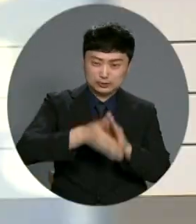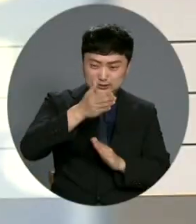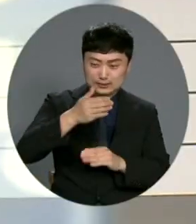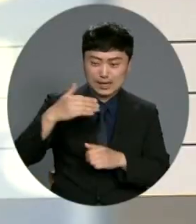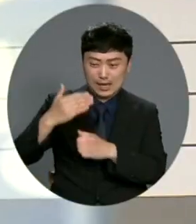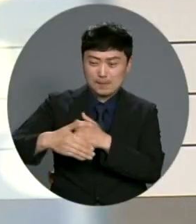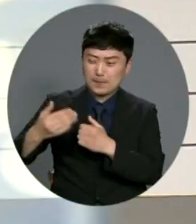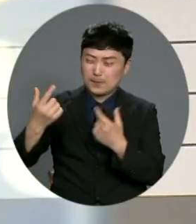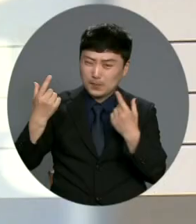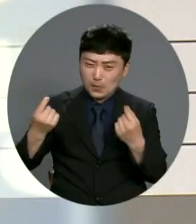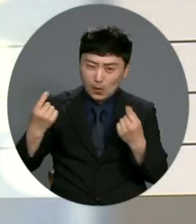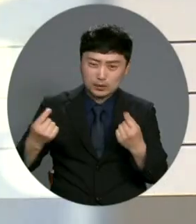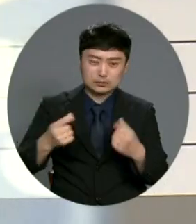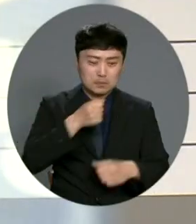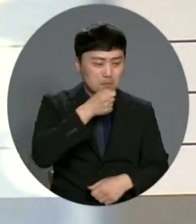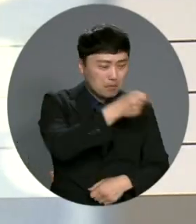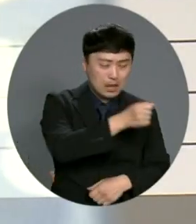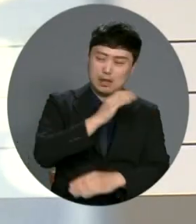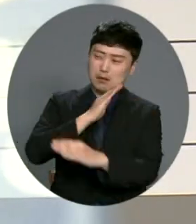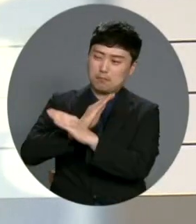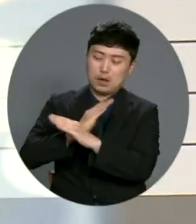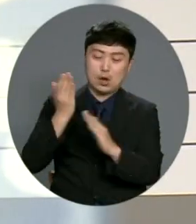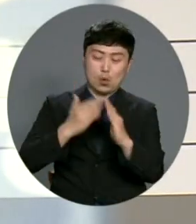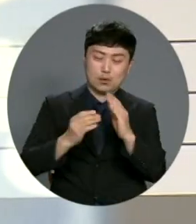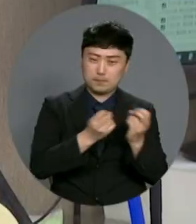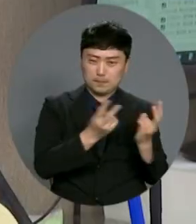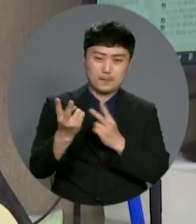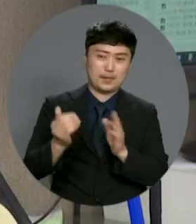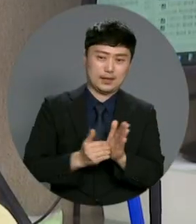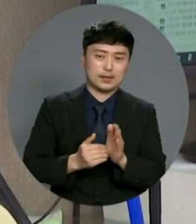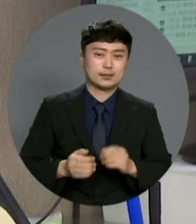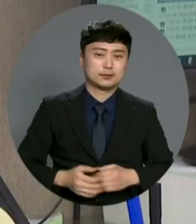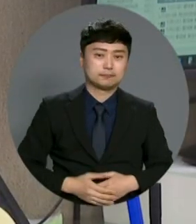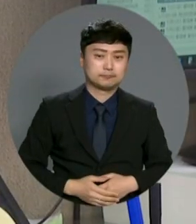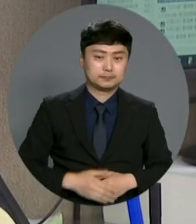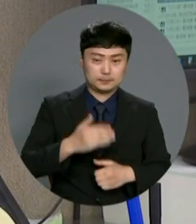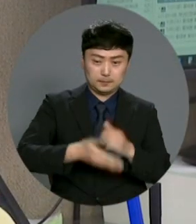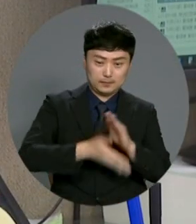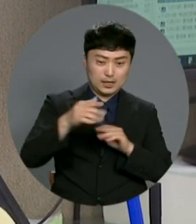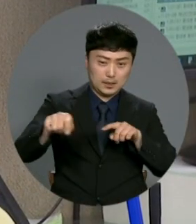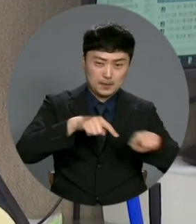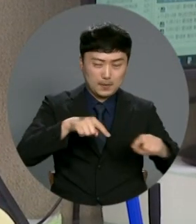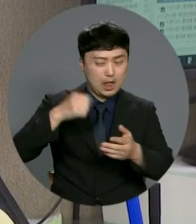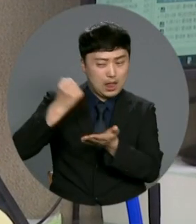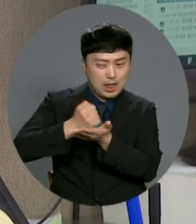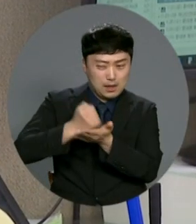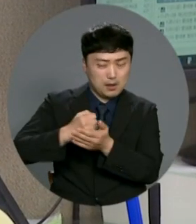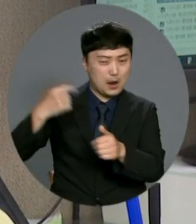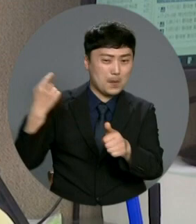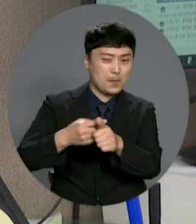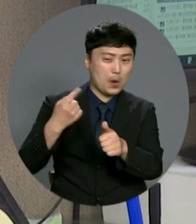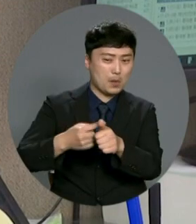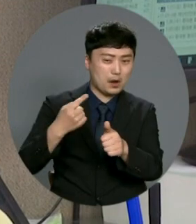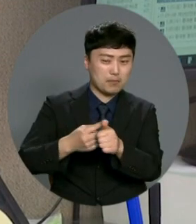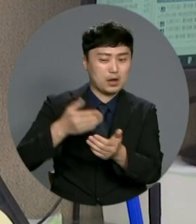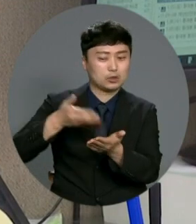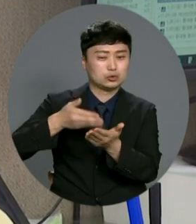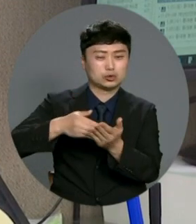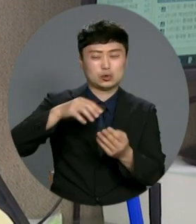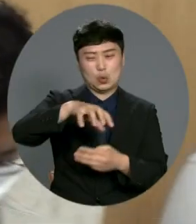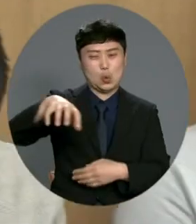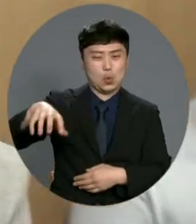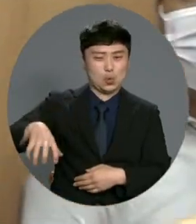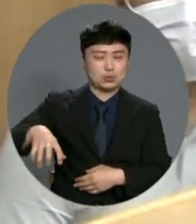마찬가지로 취재를 거부하라는 공지문을 띄웠습니다. 대구시 정책에 비판적인 기사를 썼던 언론사들입니다.